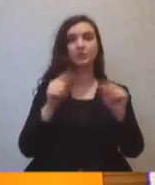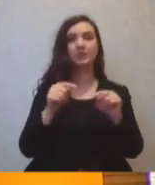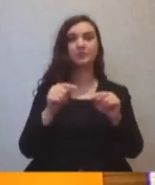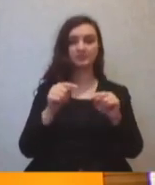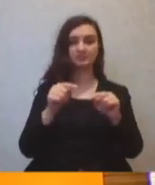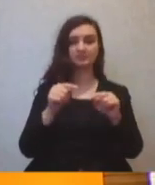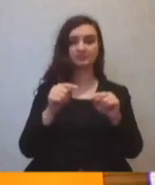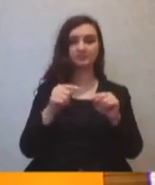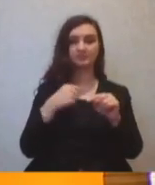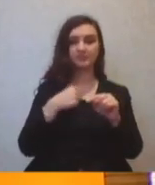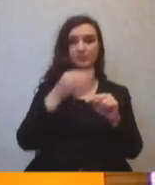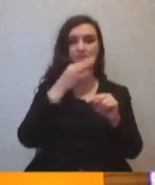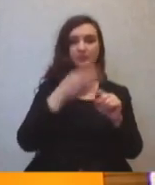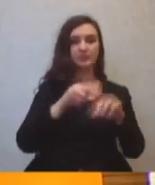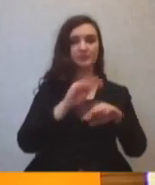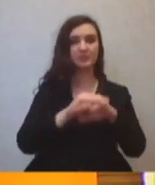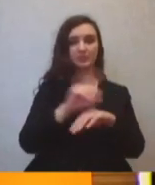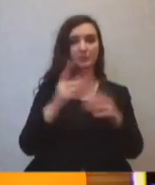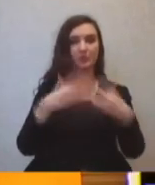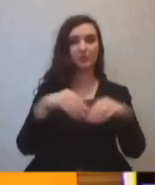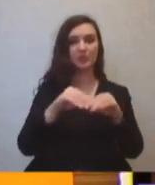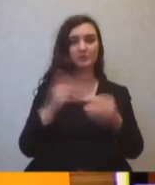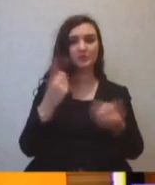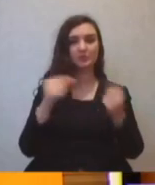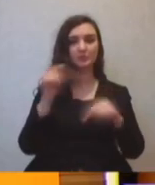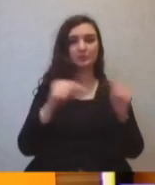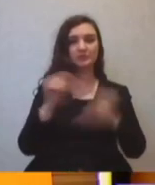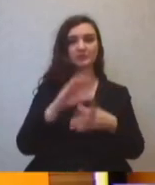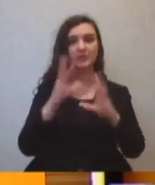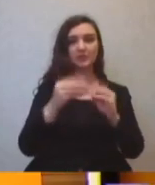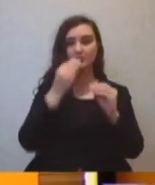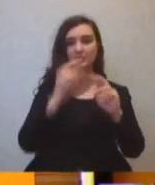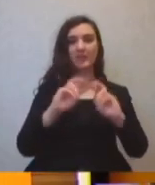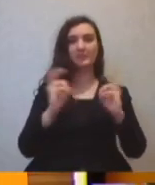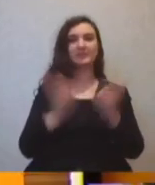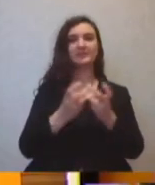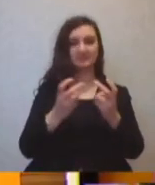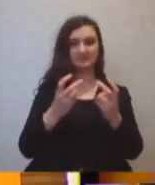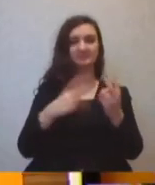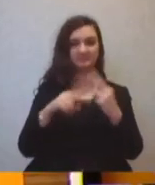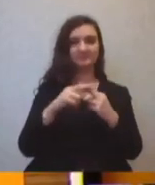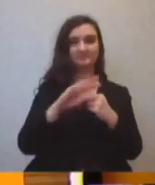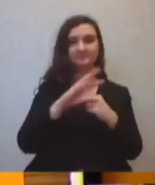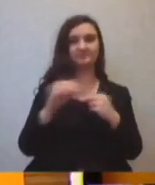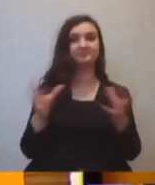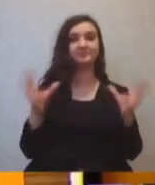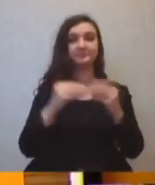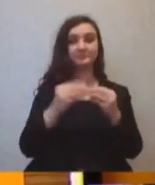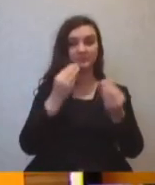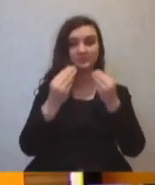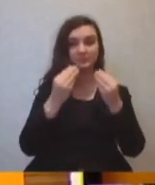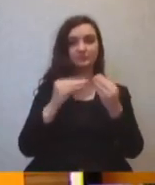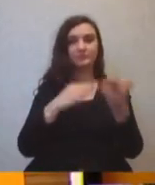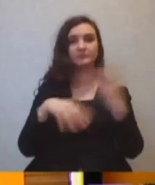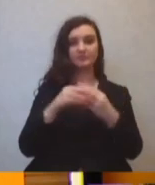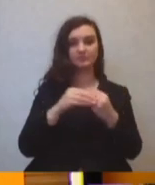განსაკუთრებით მე მომწონს ის ფაქტი, რომ ოჯახებში დაბრუნდა საერთო ტრაპეზის ტრადიცია. მე ვერ ვიტყვი, რომ ყველანი ერთად საუზმობთ,